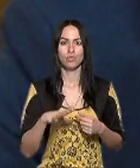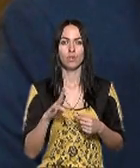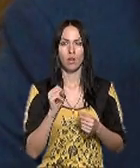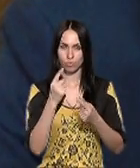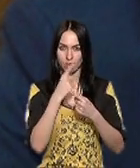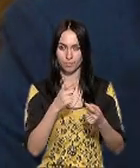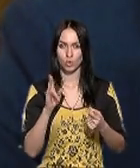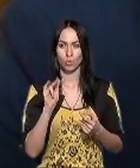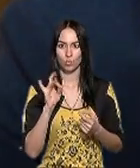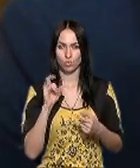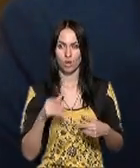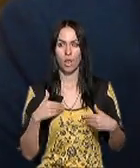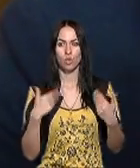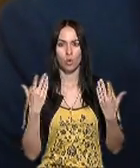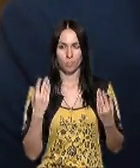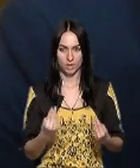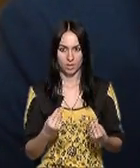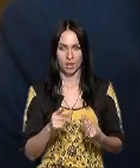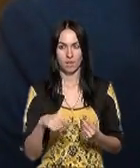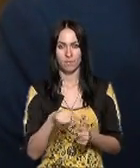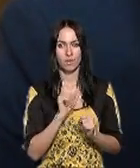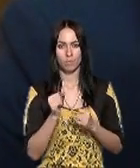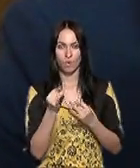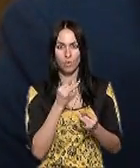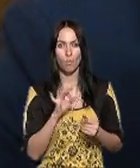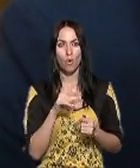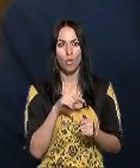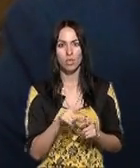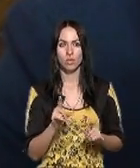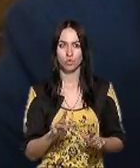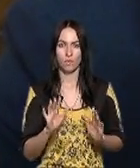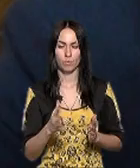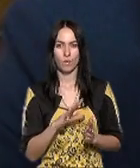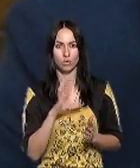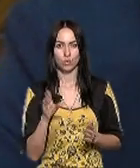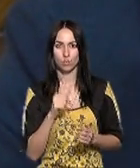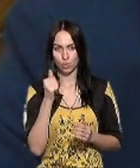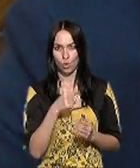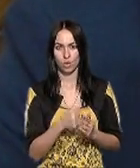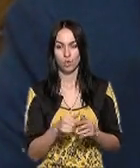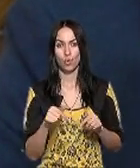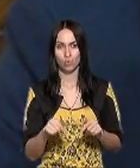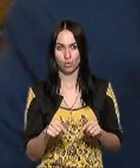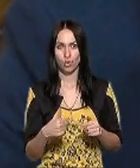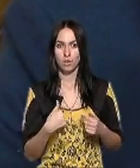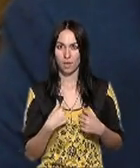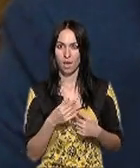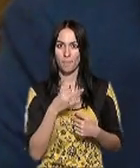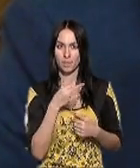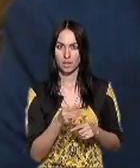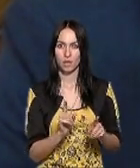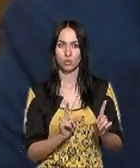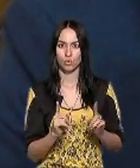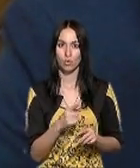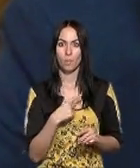можете говорити тут про все, про те наболіле, що відбувалося всі роки до цього. Я підкреслюю, що